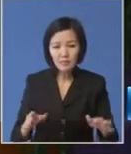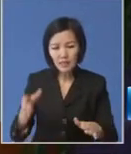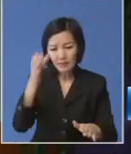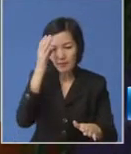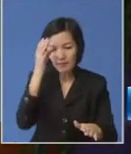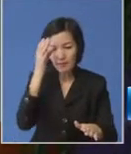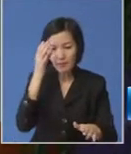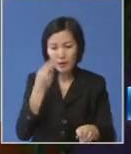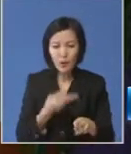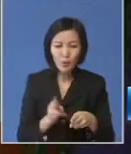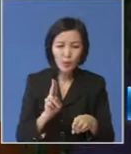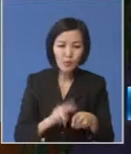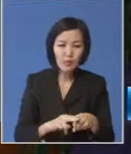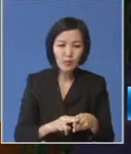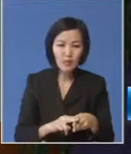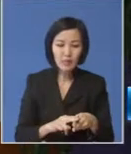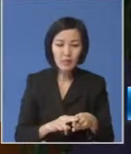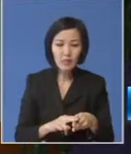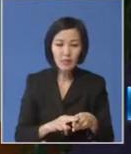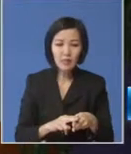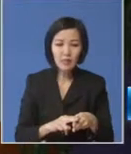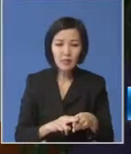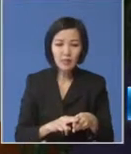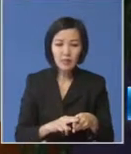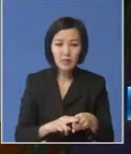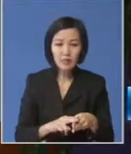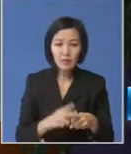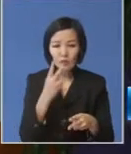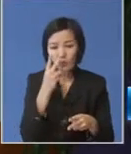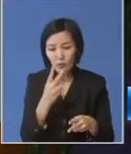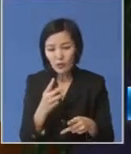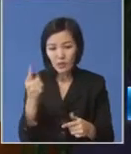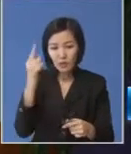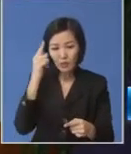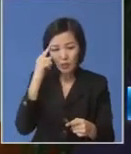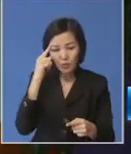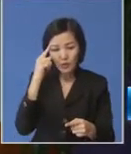білімінің және өзінің көзқарасының,